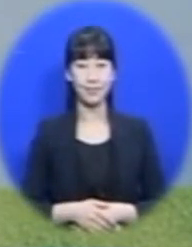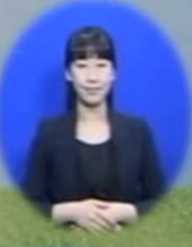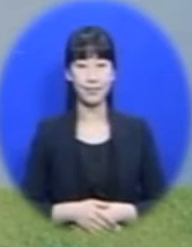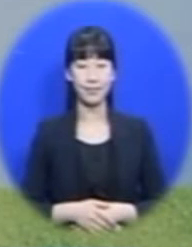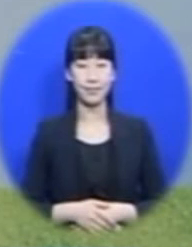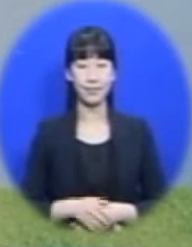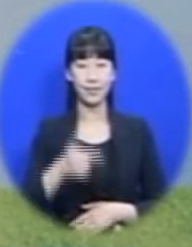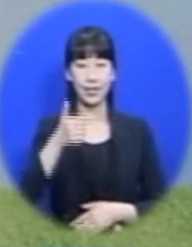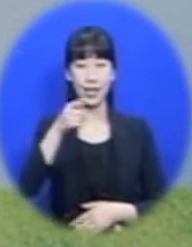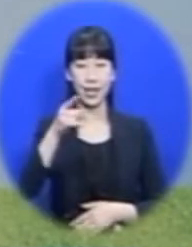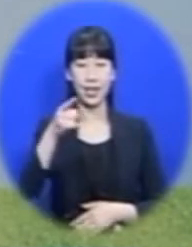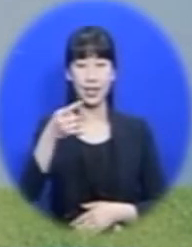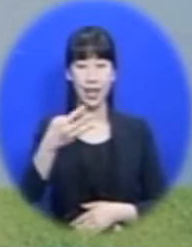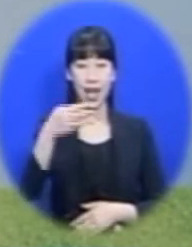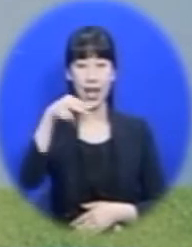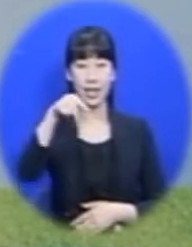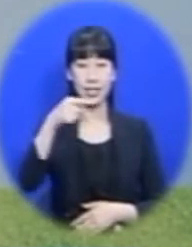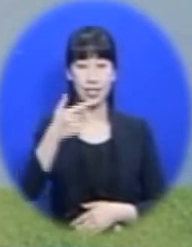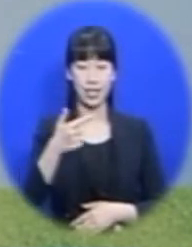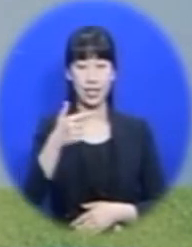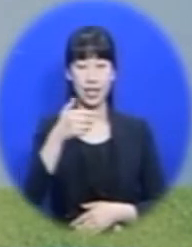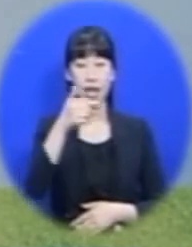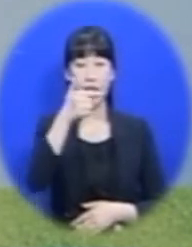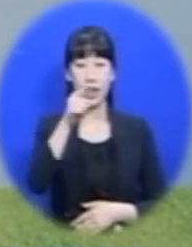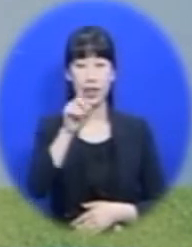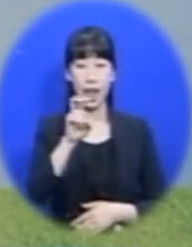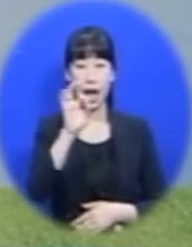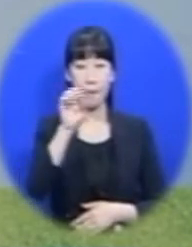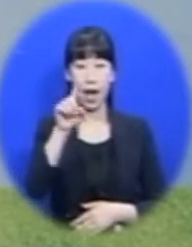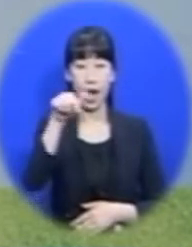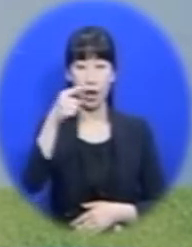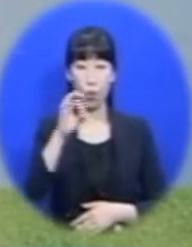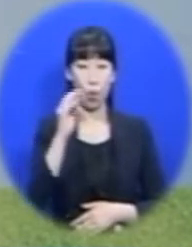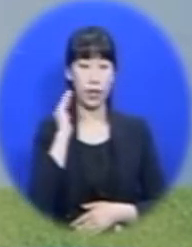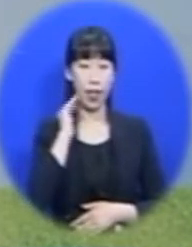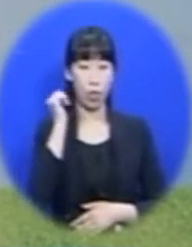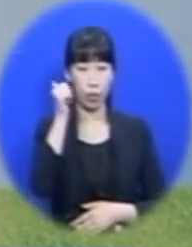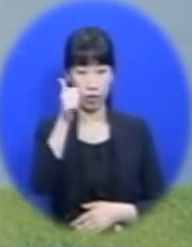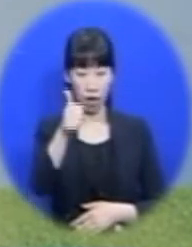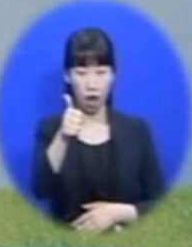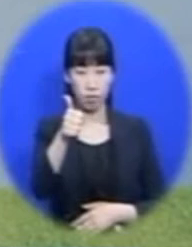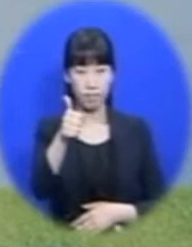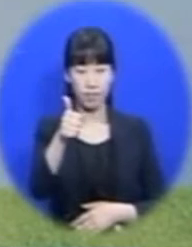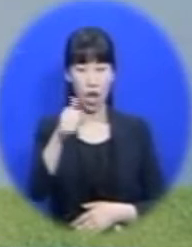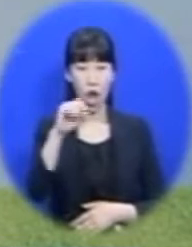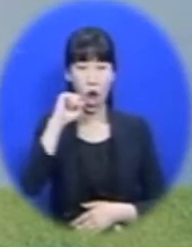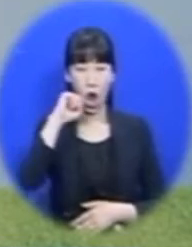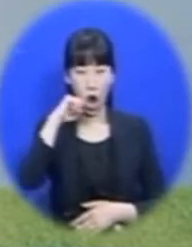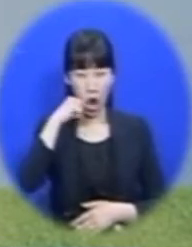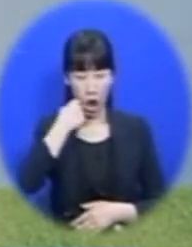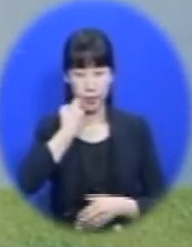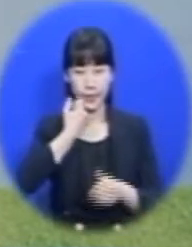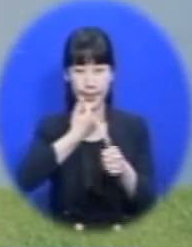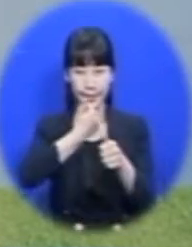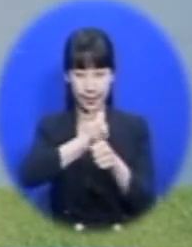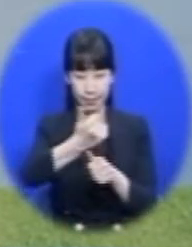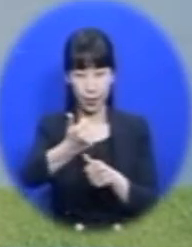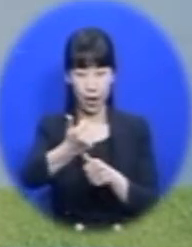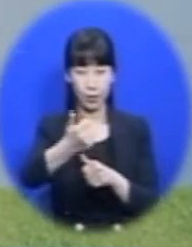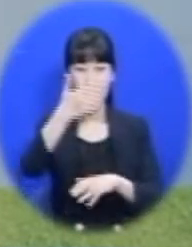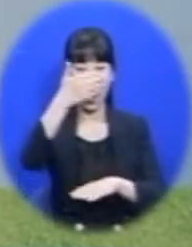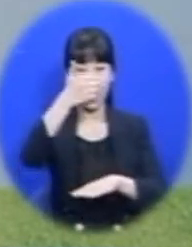넬슨 만델라, 남아공 대통령이었죠. 그가 온갖 난관을 극복하고 드디어